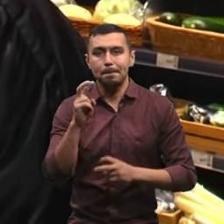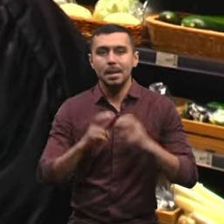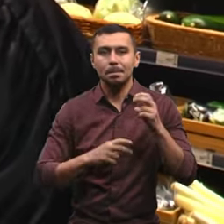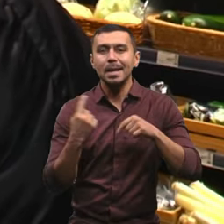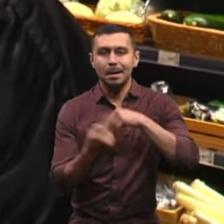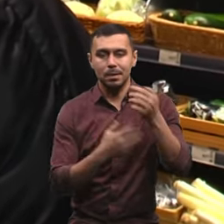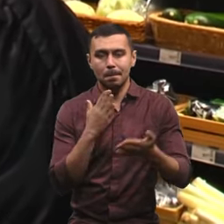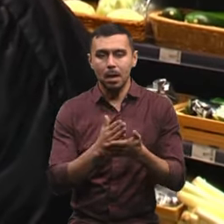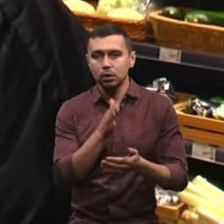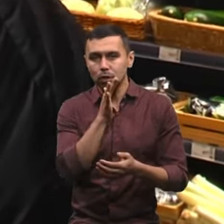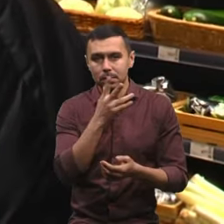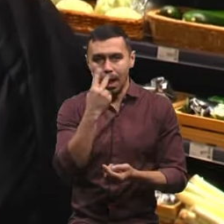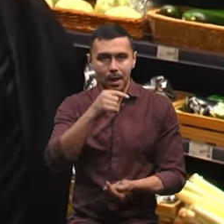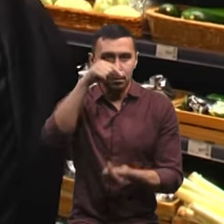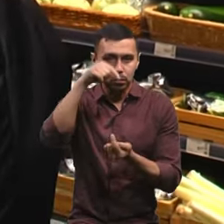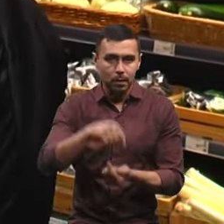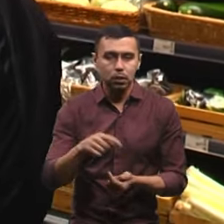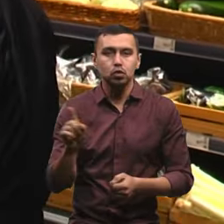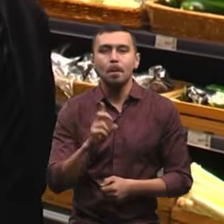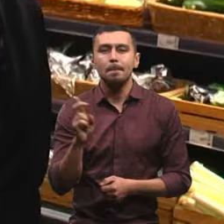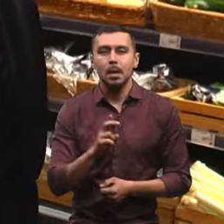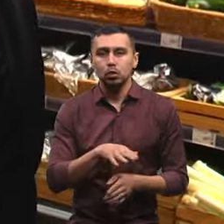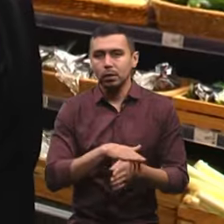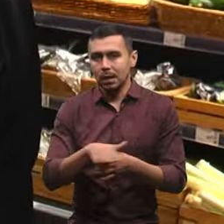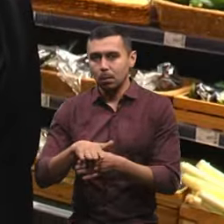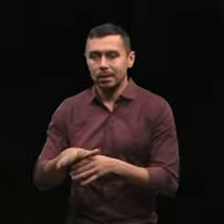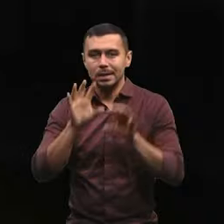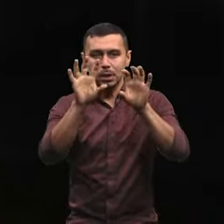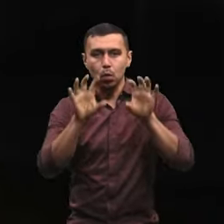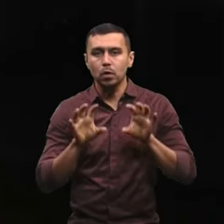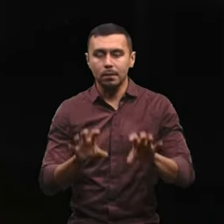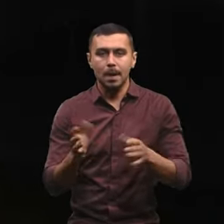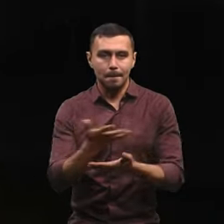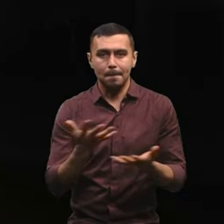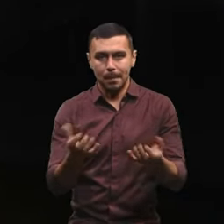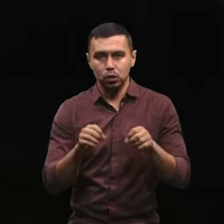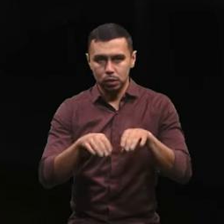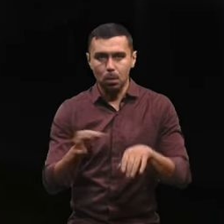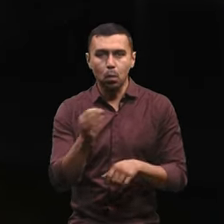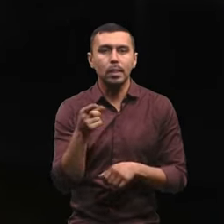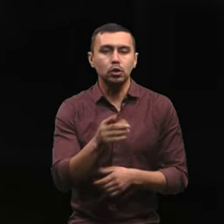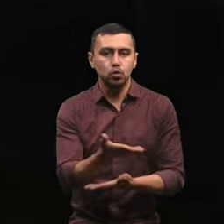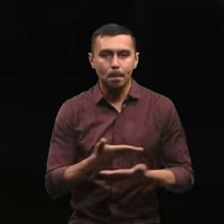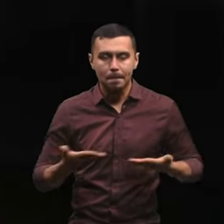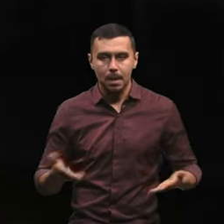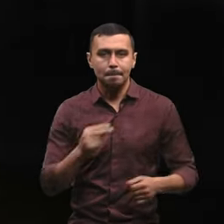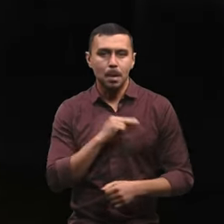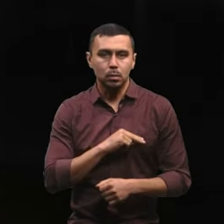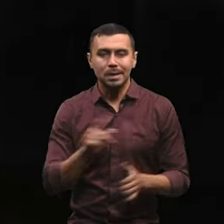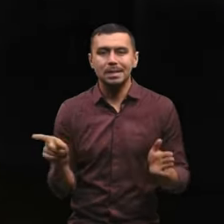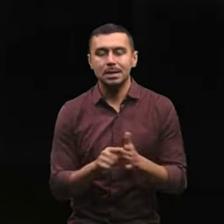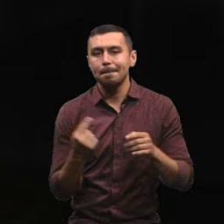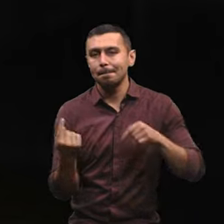мали час адаптуватися для того, щоб дотримуватися законодавства. Ми прийняли рішення про те, що ми попрацюємо з